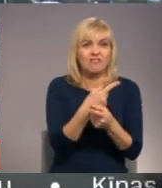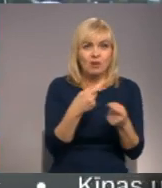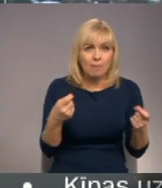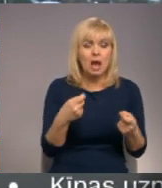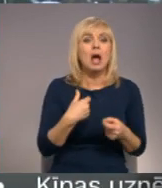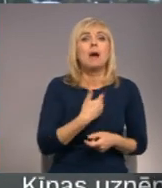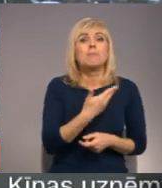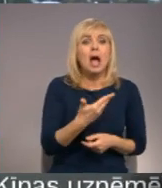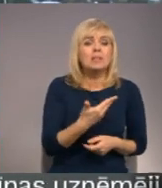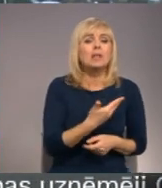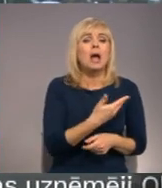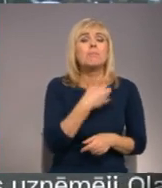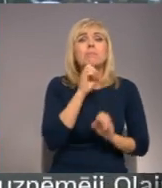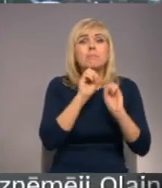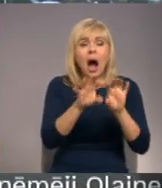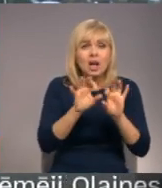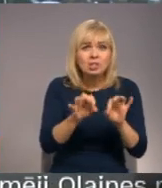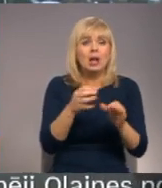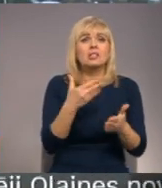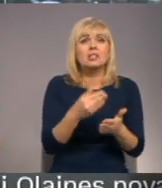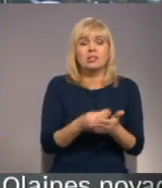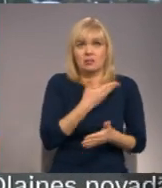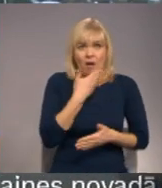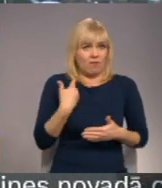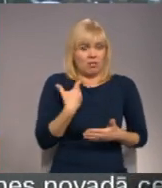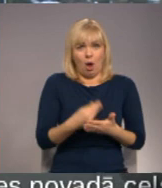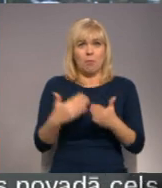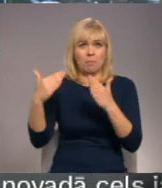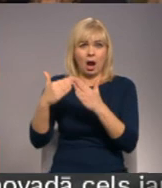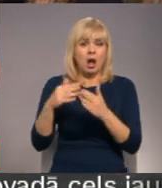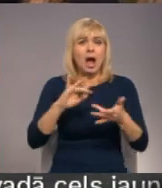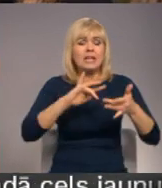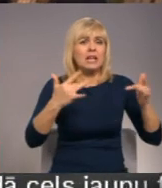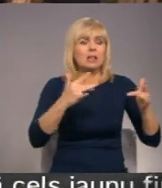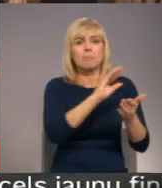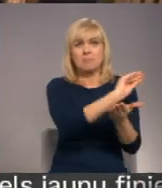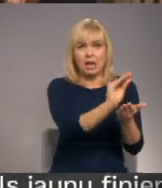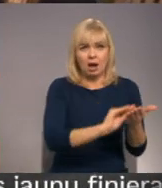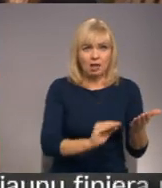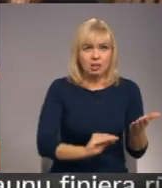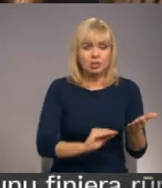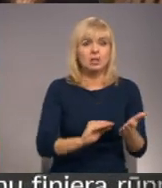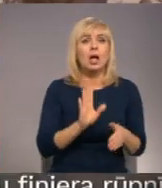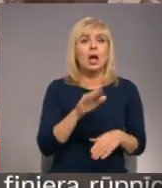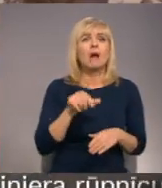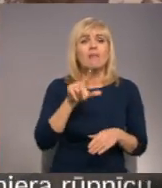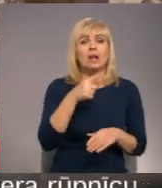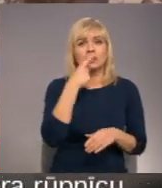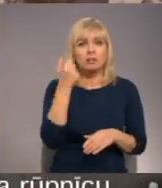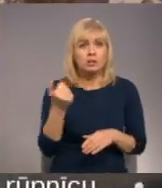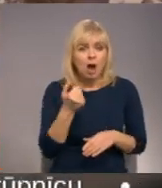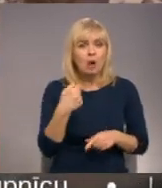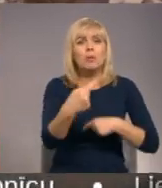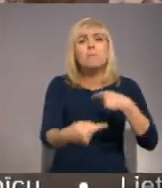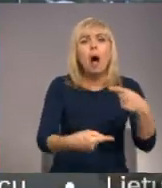Mēs jau pasaucam tie to, ka viņi mums saka, ka te moja nav, un tas internetā ir pierakstīts. Te mojas ir bijuši vairākos simts gadu, četros paudžos